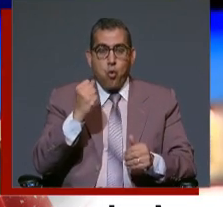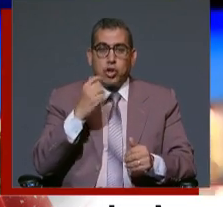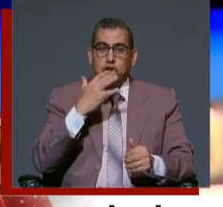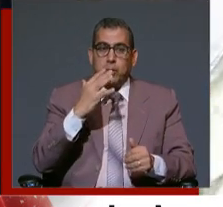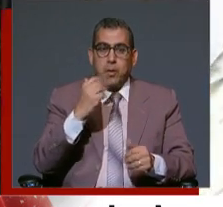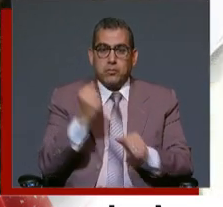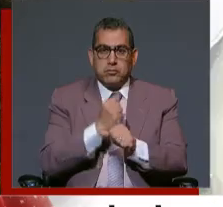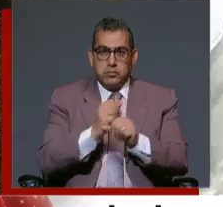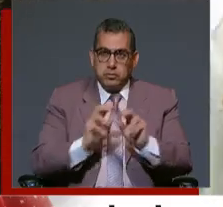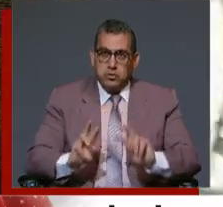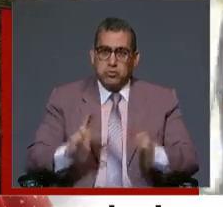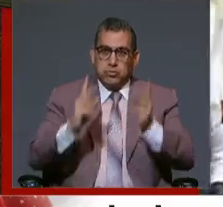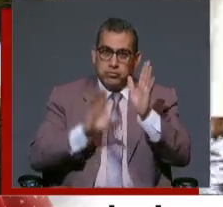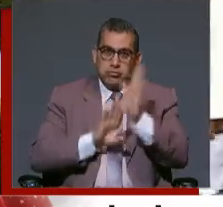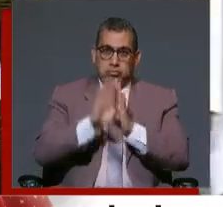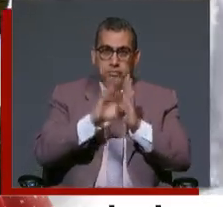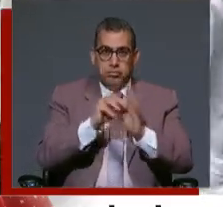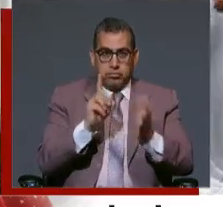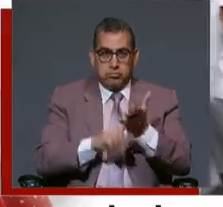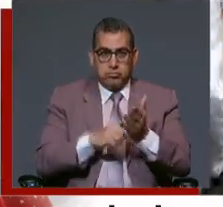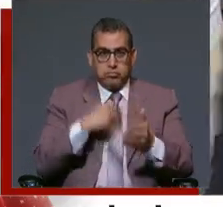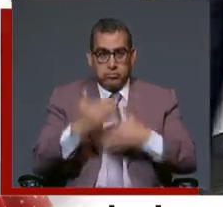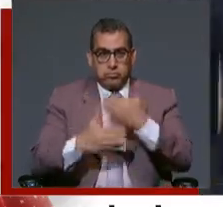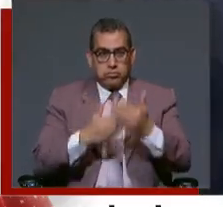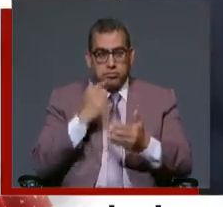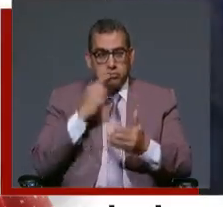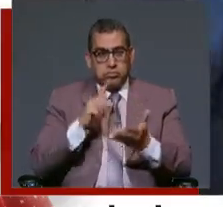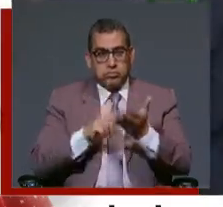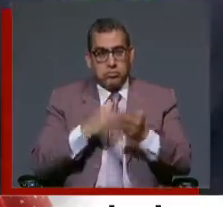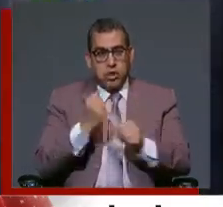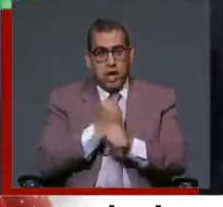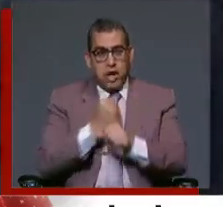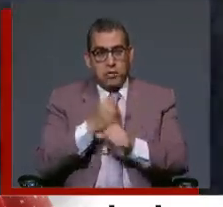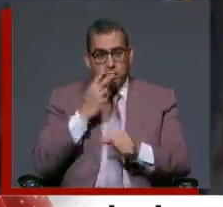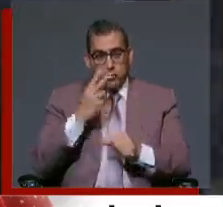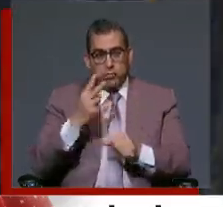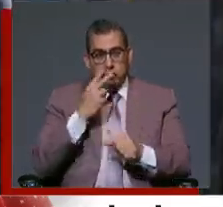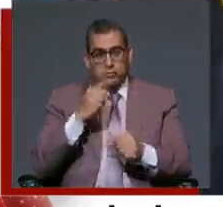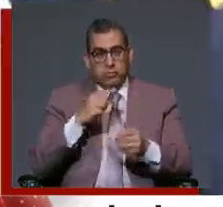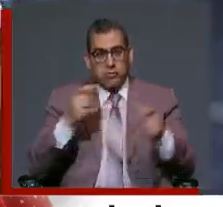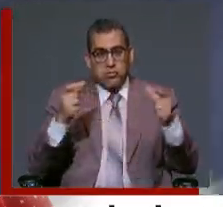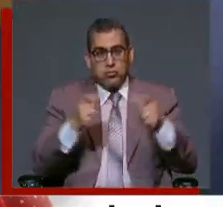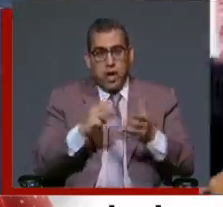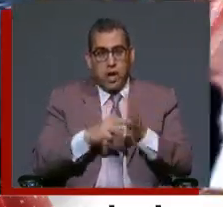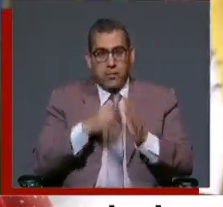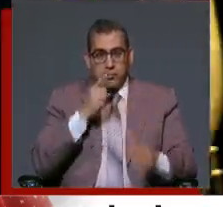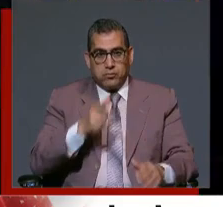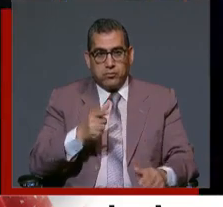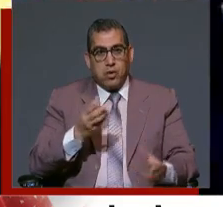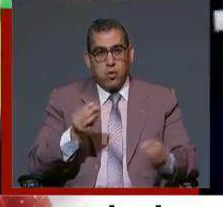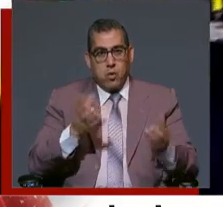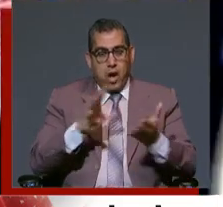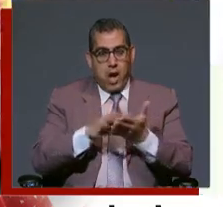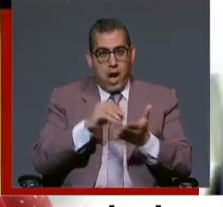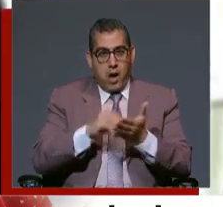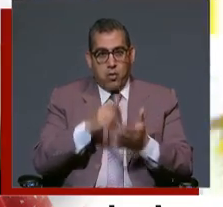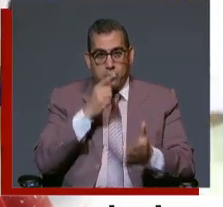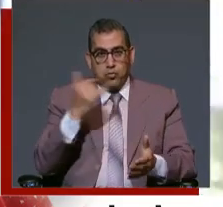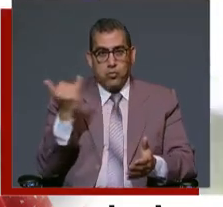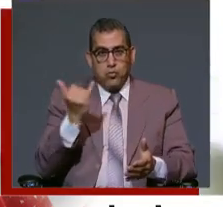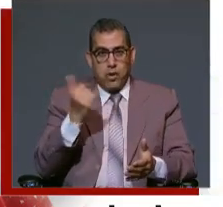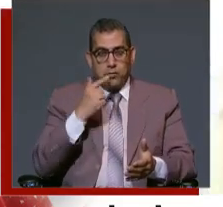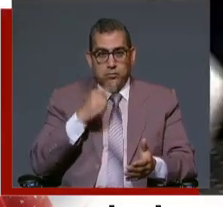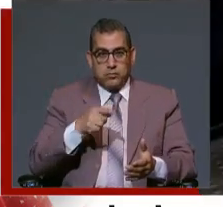إحداث التنمية وإحداث الفارق والمشاركة الشبابية أنا شايفها هنا في مثل هذه المؤتمرات كثيرة أيضا. أولا إحنا شيء مهم جدا أن يكون